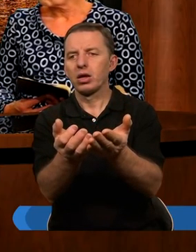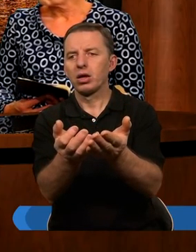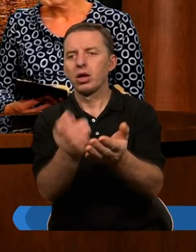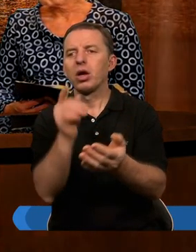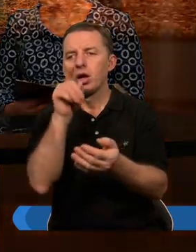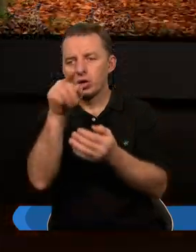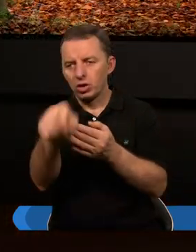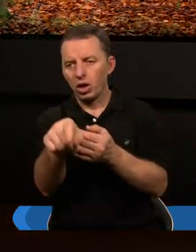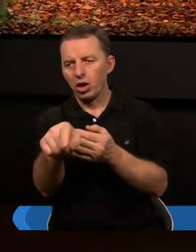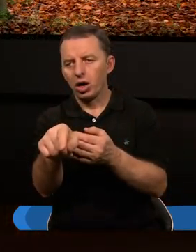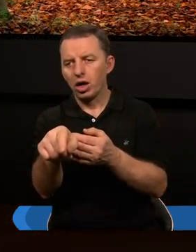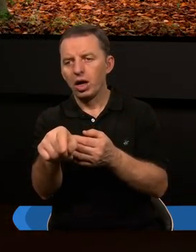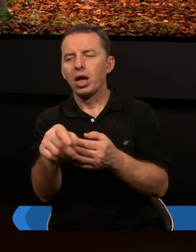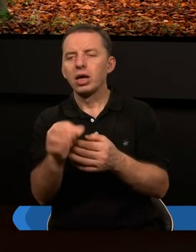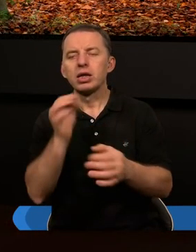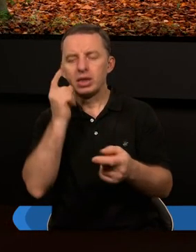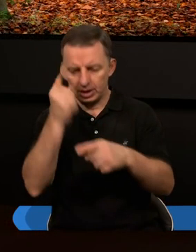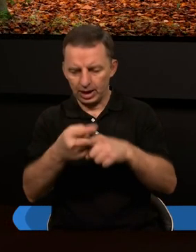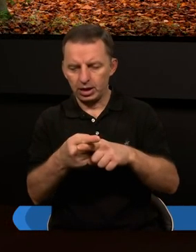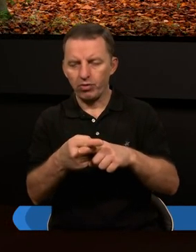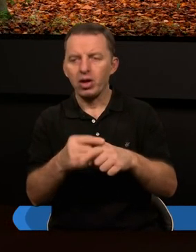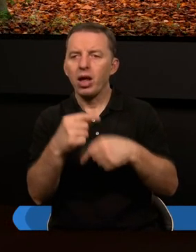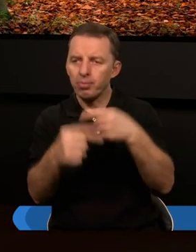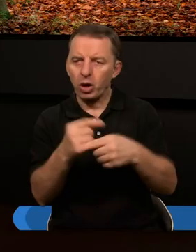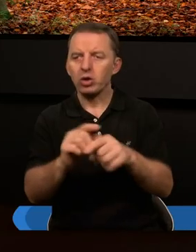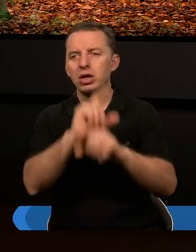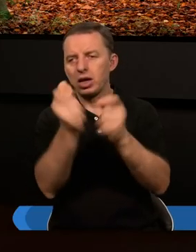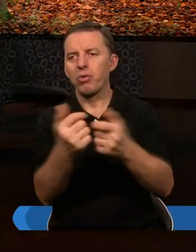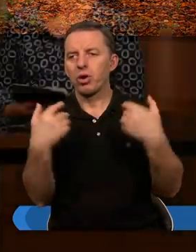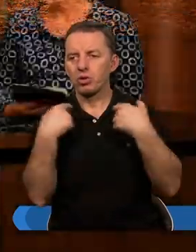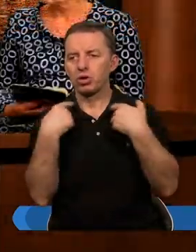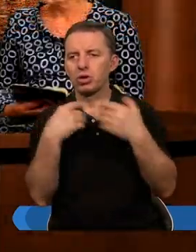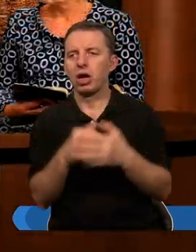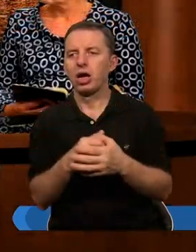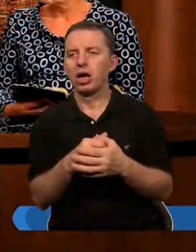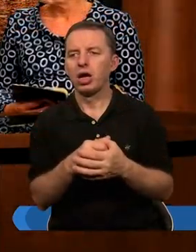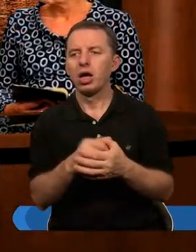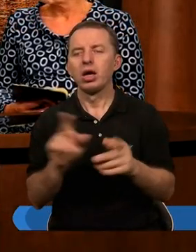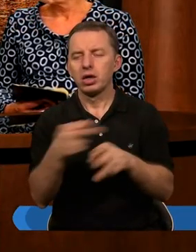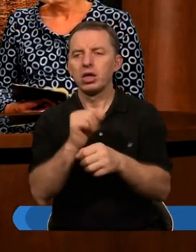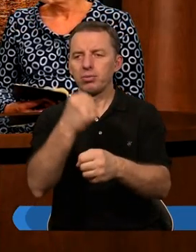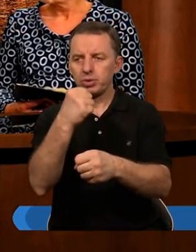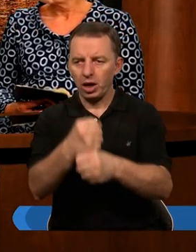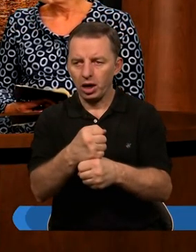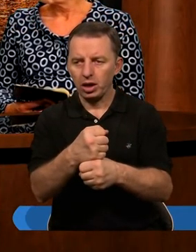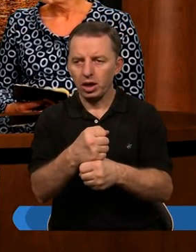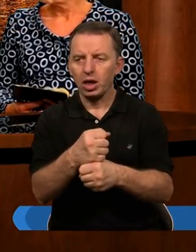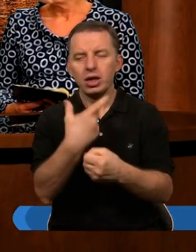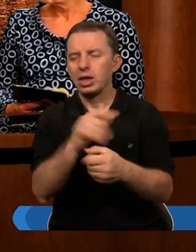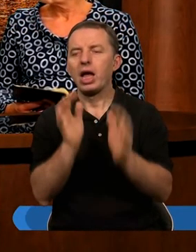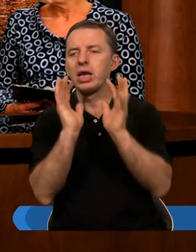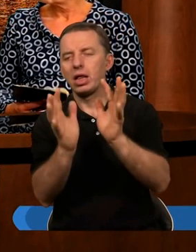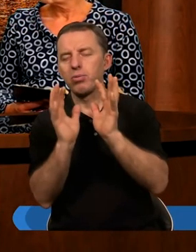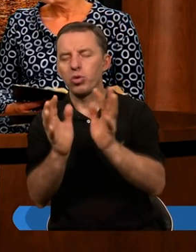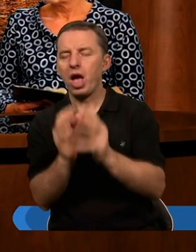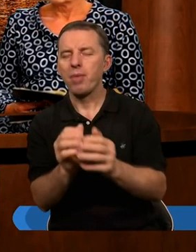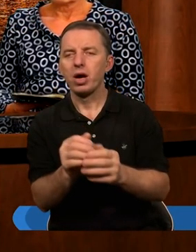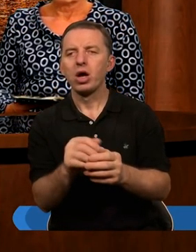jest zdecydowanie proces całego życia. Dokładnie. Kiedy przestajemy albo zaniedbujemy